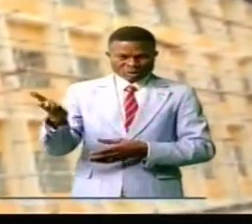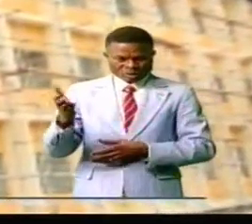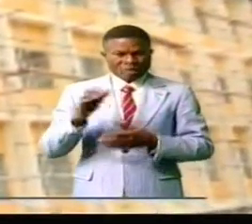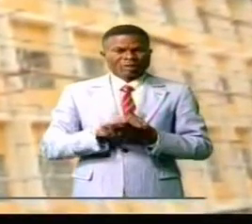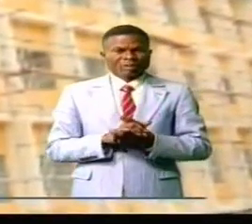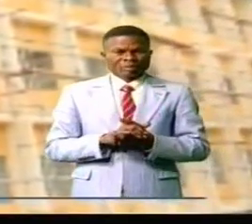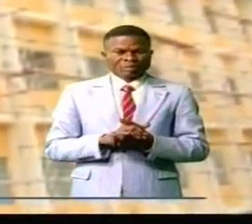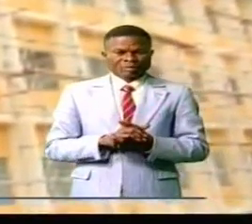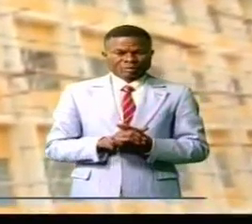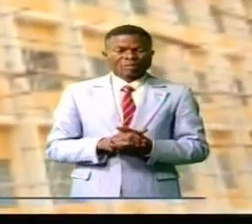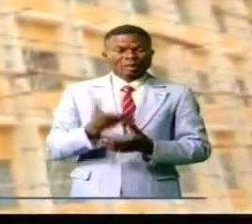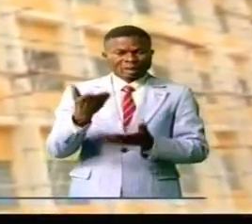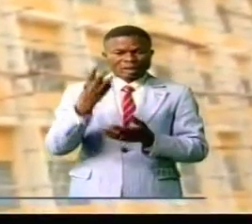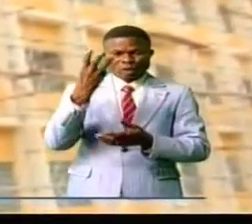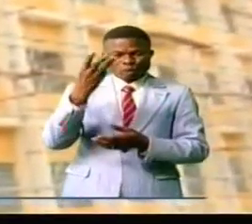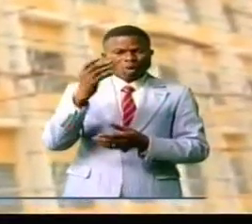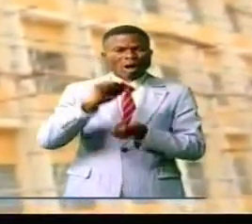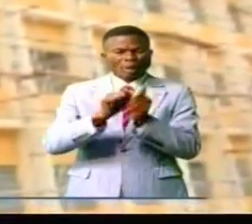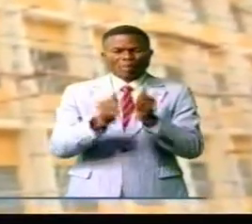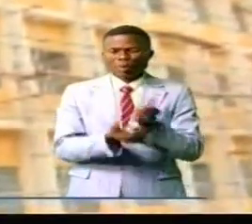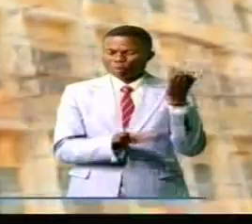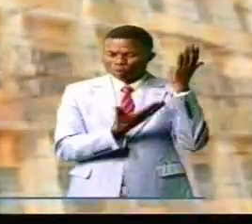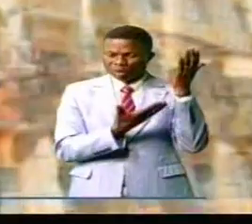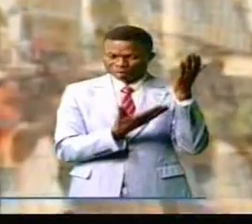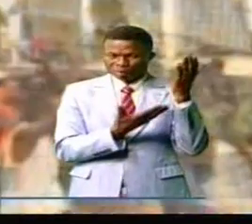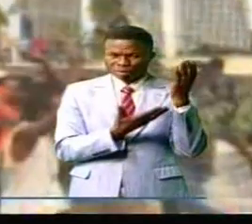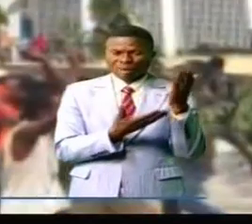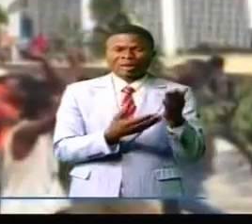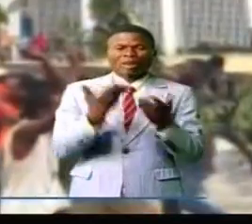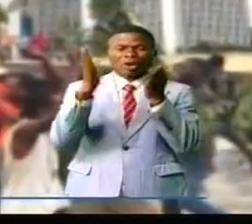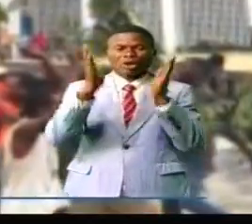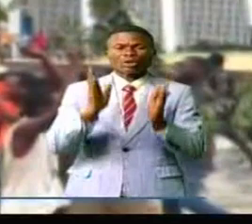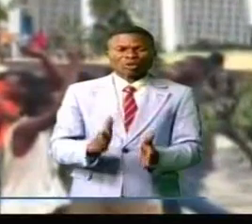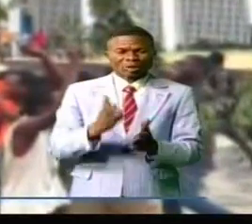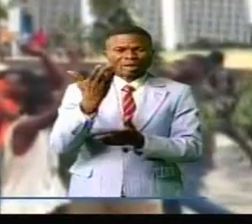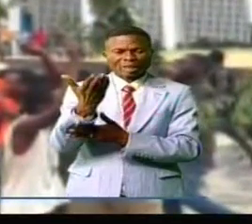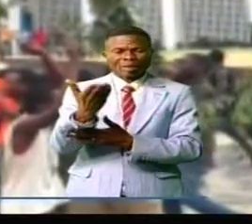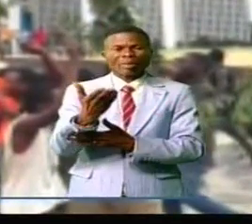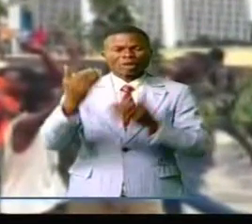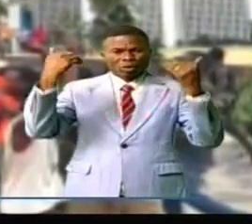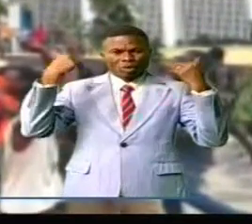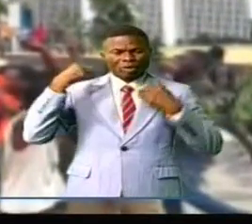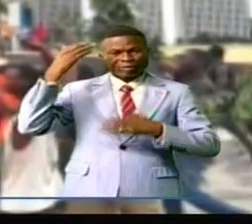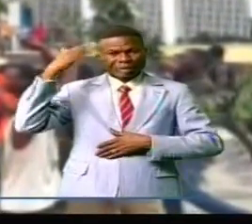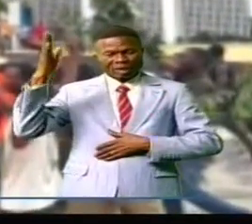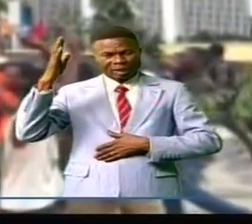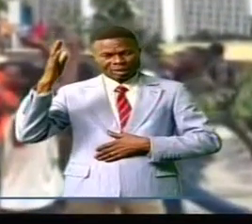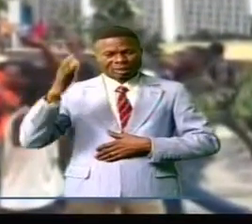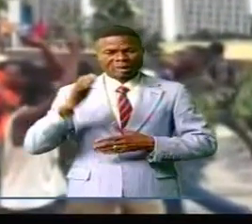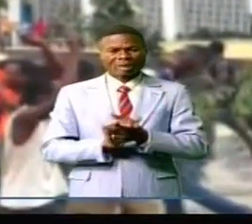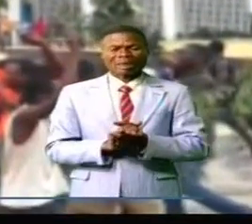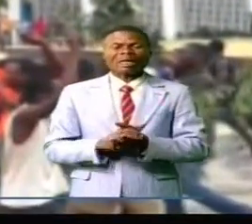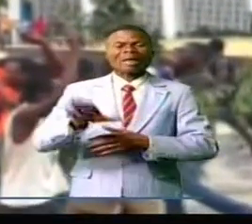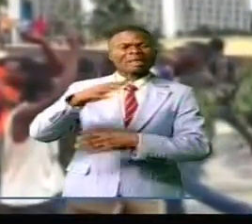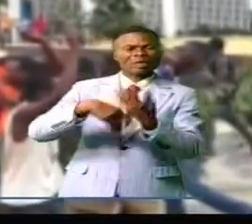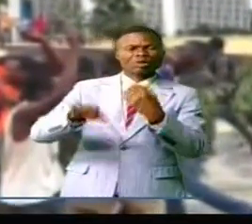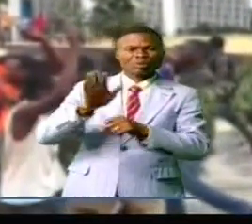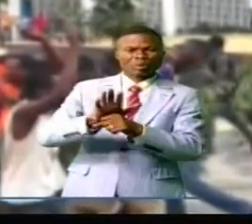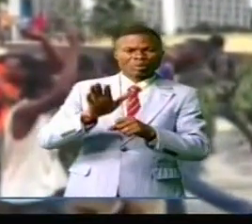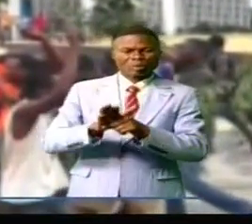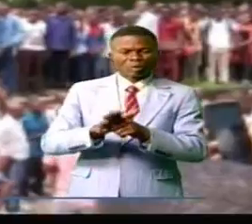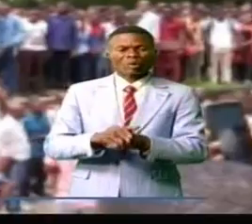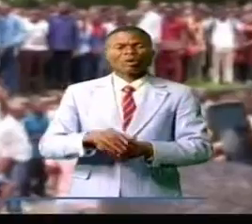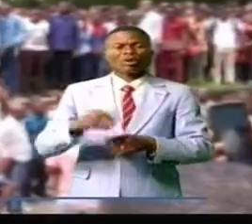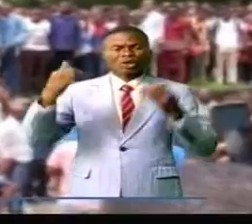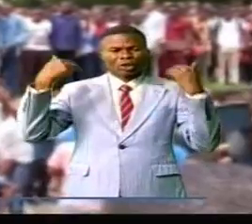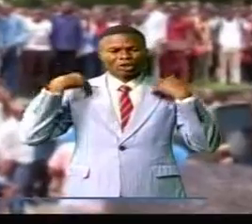académiques? Ce sont là, entre autres, les revendications que brandissent les étudiants. Cela a fait malaise et remous dans les chefs de ces